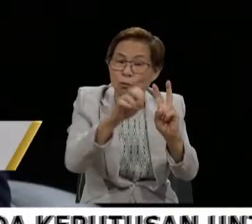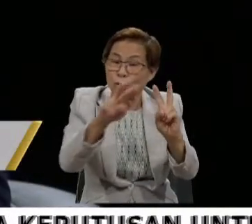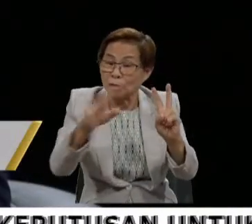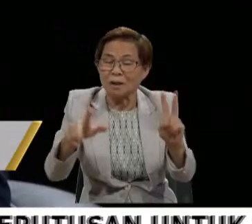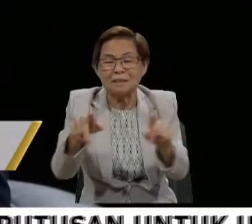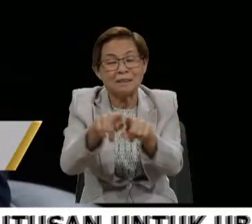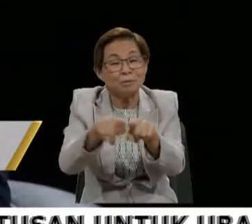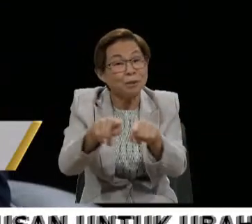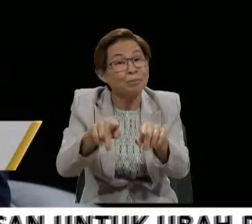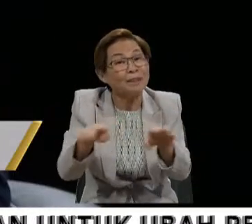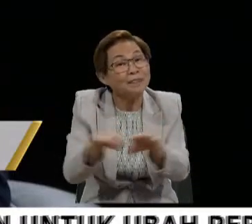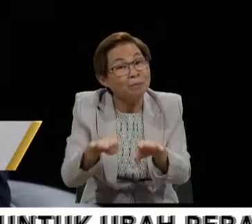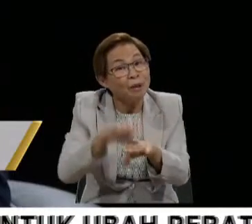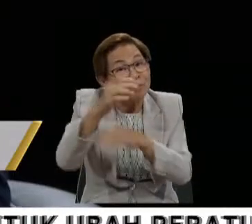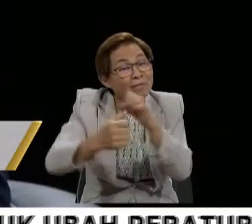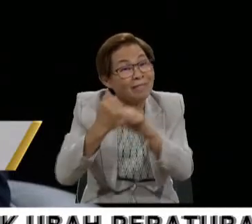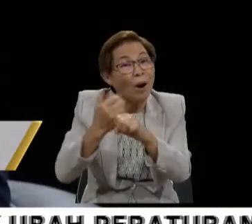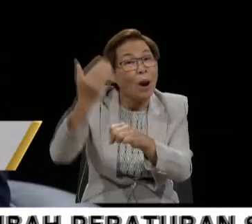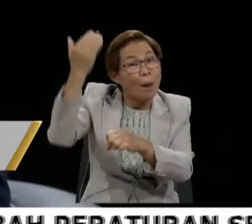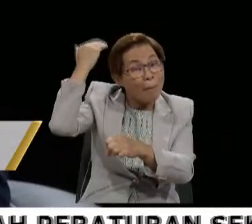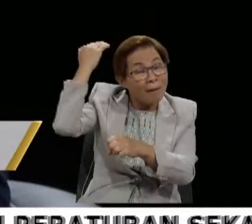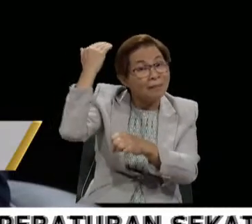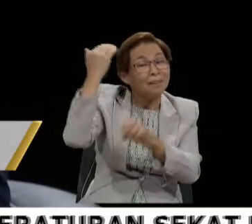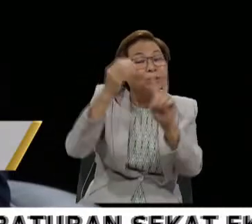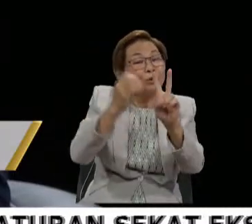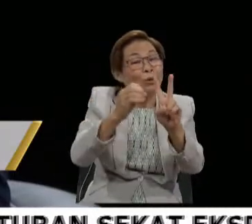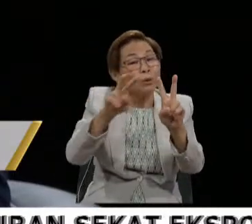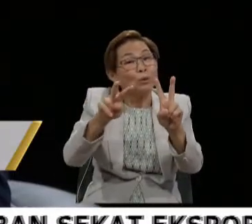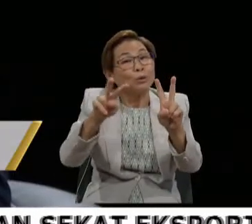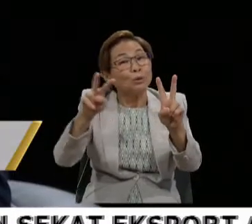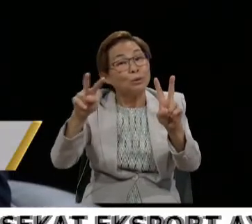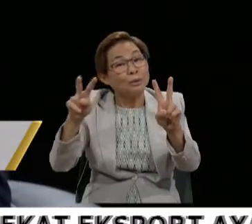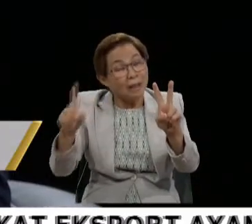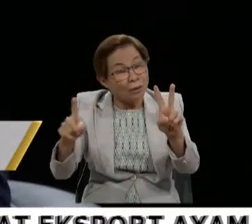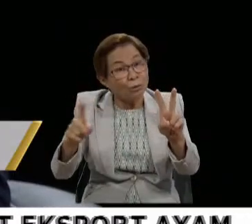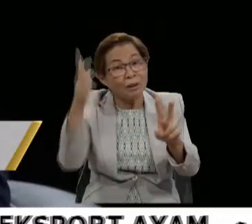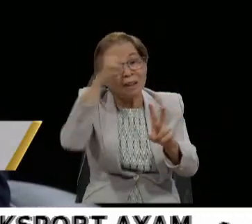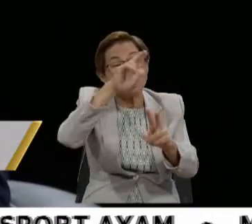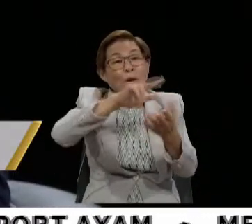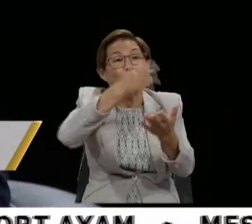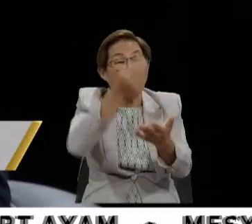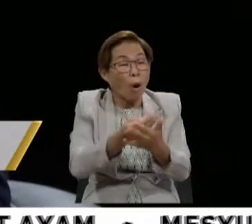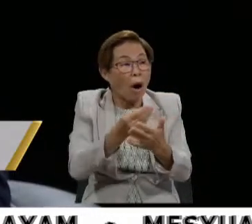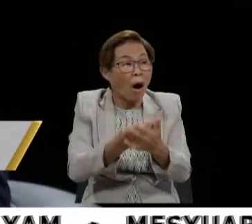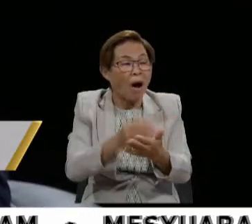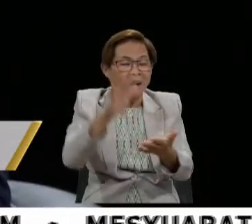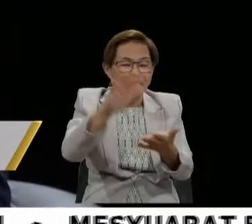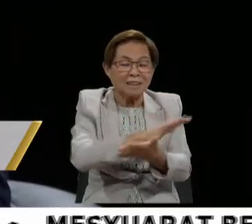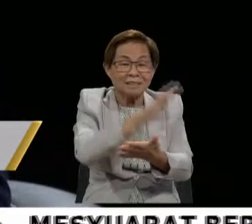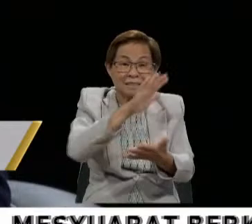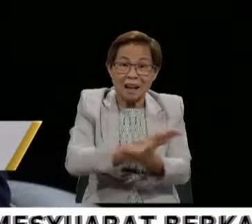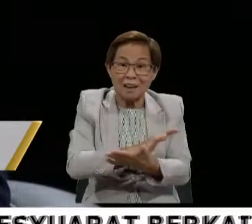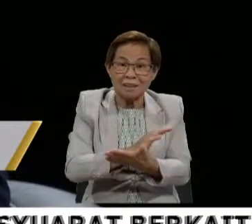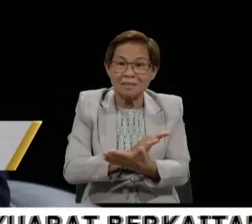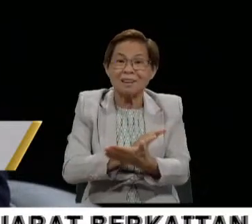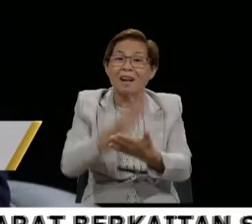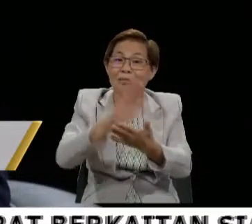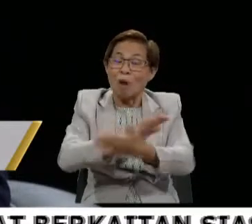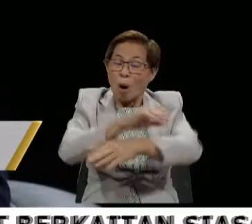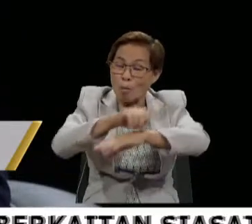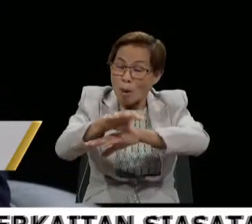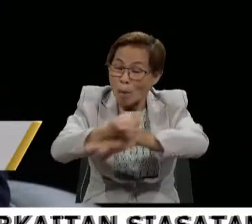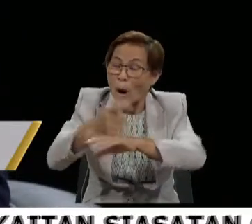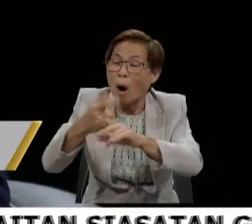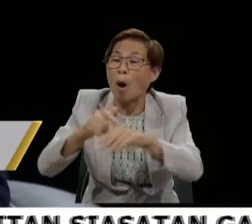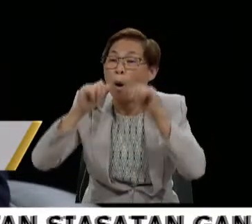seperti tahun lepas Kementerian kewangan juga telah menyediakan kertas konsultasi awam ataupun KKA lah yang